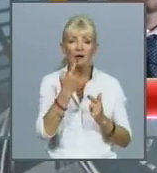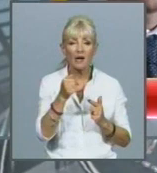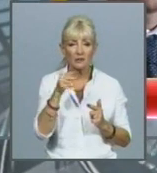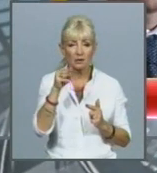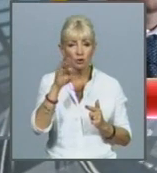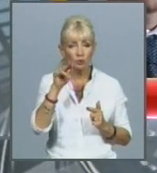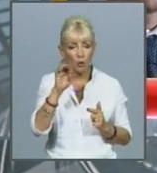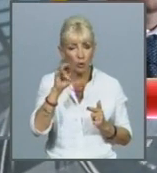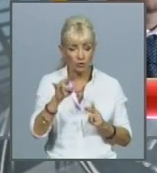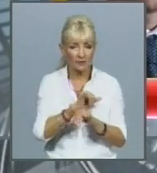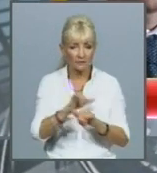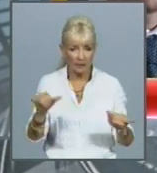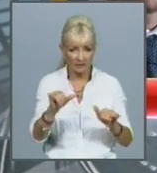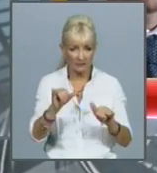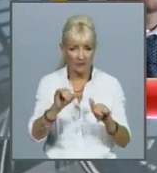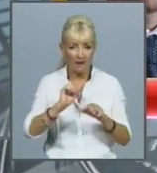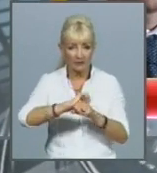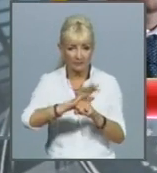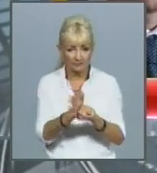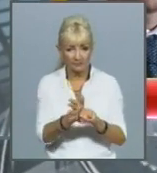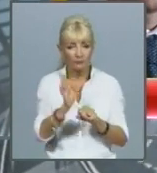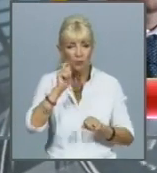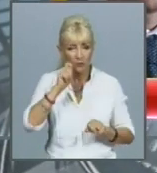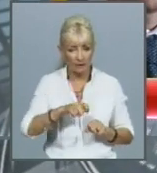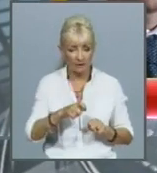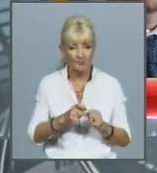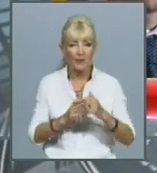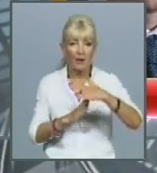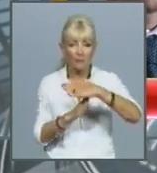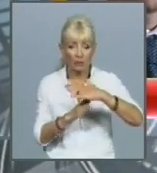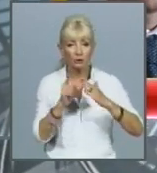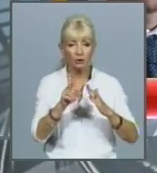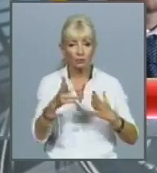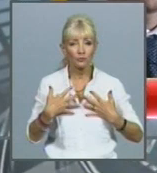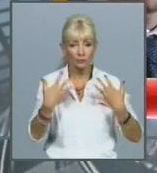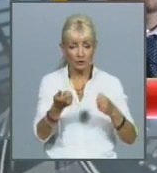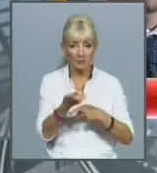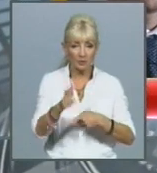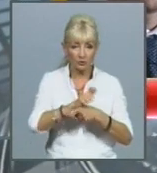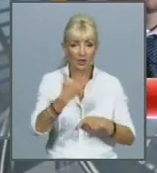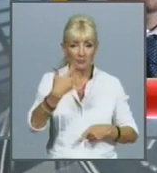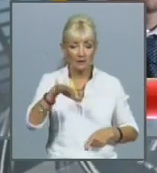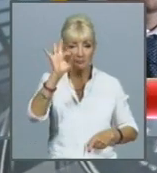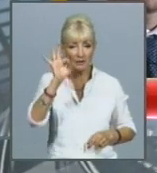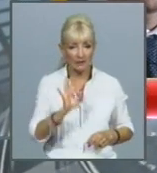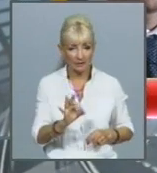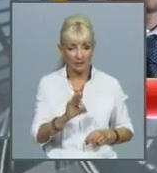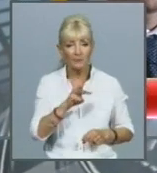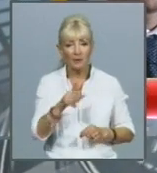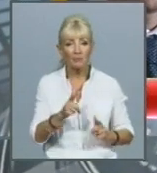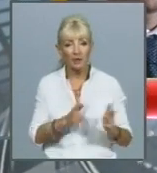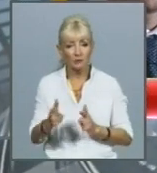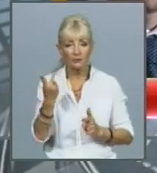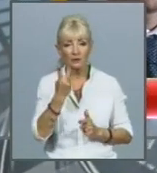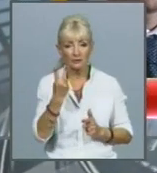пов'язаних з поширенням коронавірусної інфекції в країні. Кількісний поріг тих, хто одужав, перевищив 50%. Ми готові до